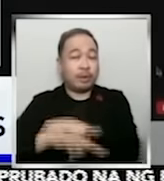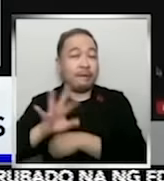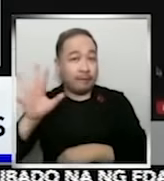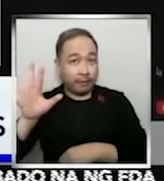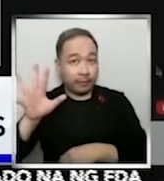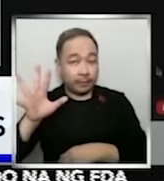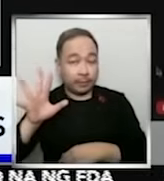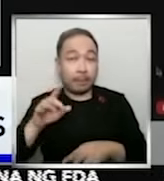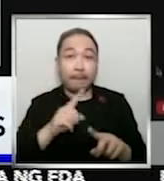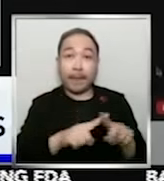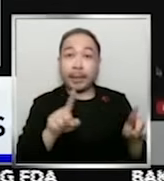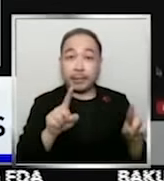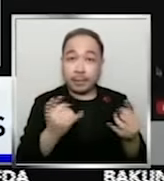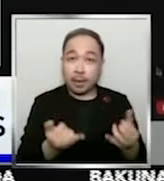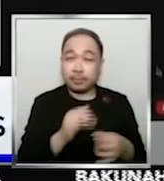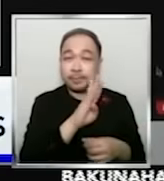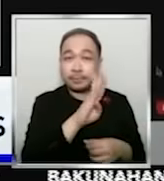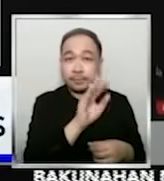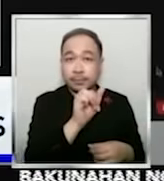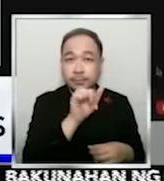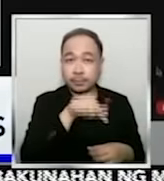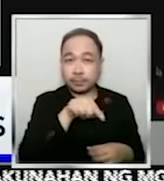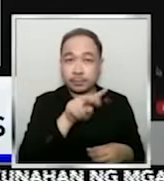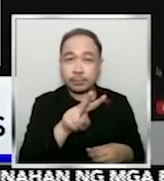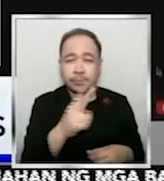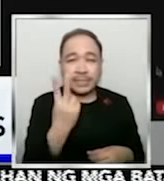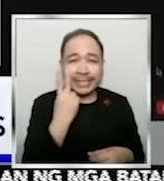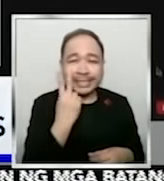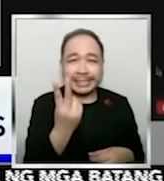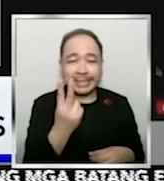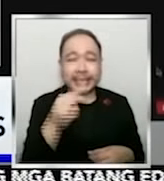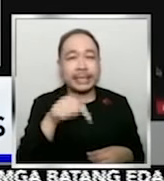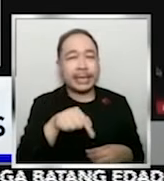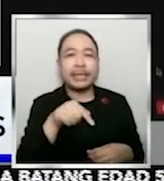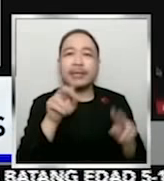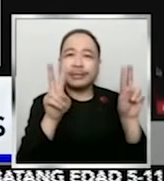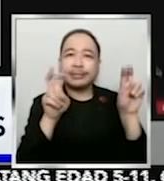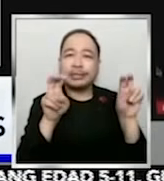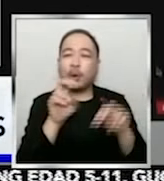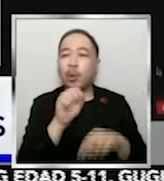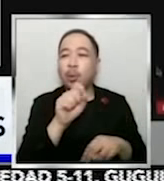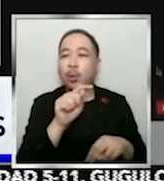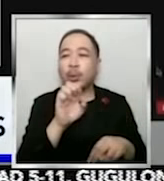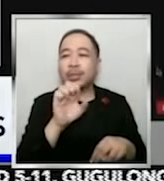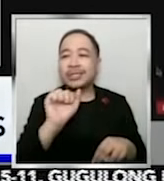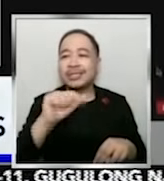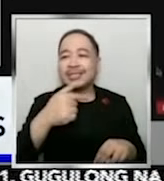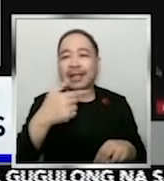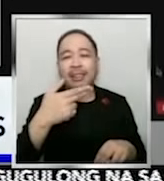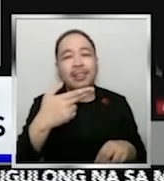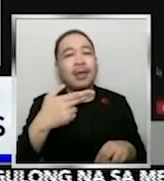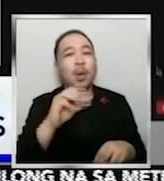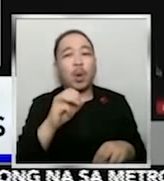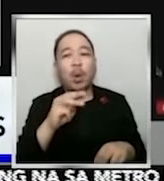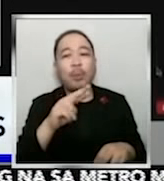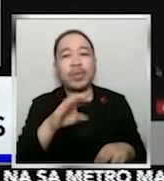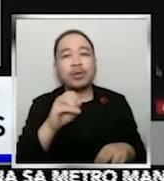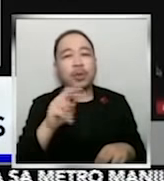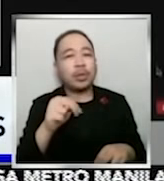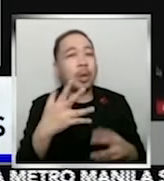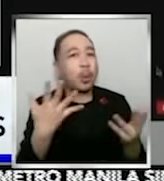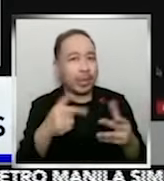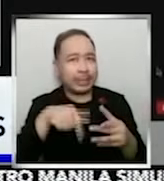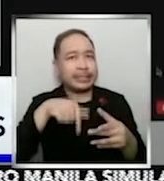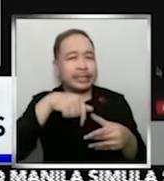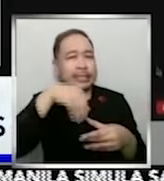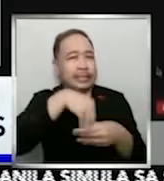ang BA.2 naman ay nakita natin, this is the Stealth Omicron. Mas common naman po siya sa mga local cases natin sa